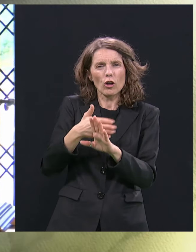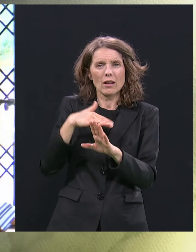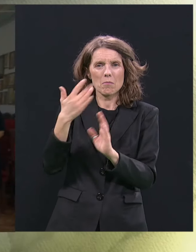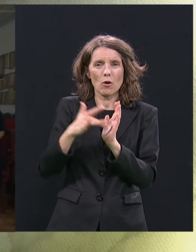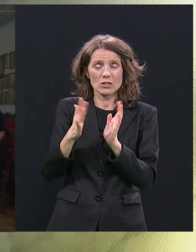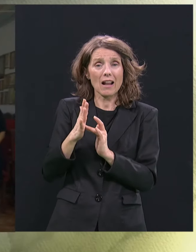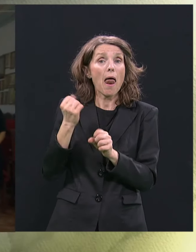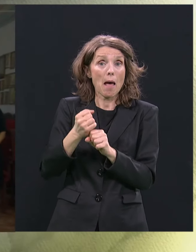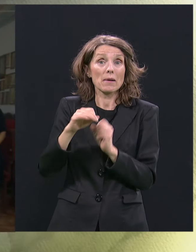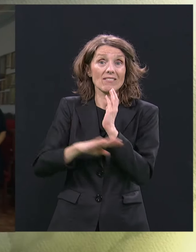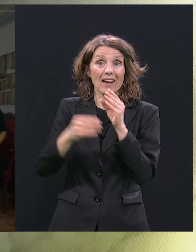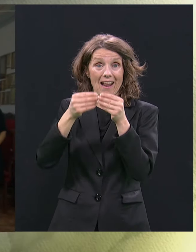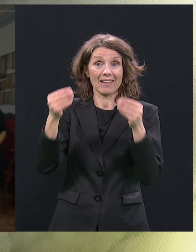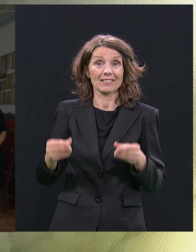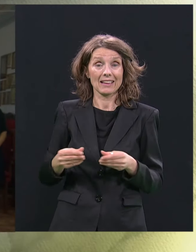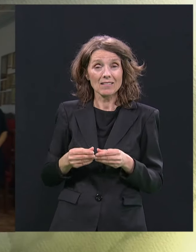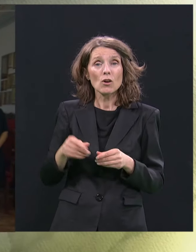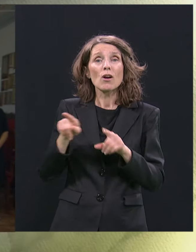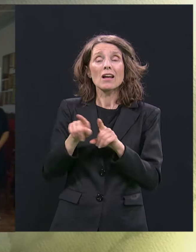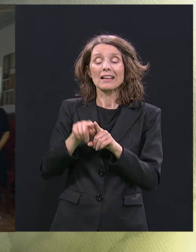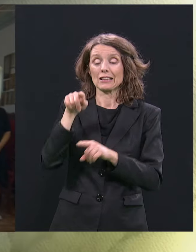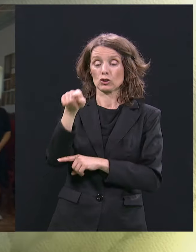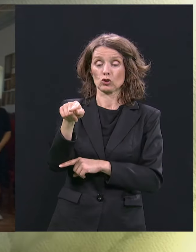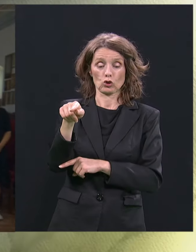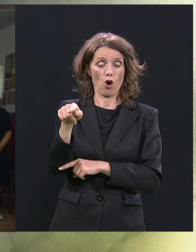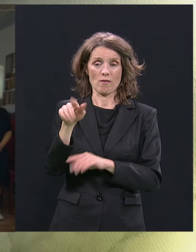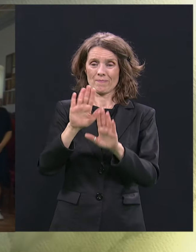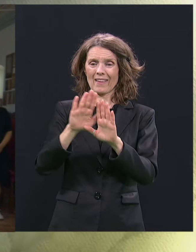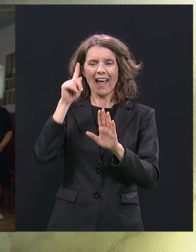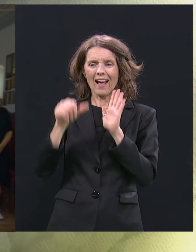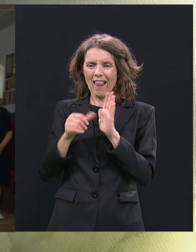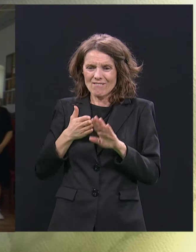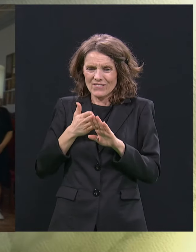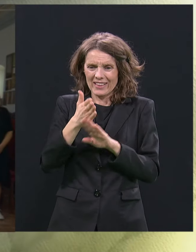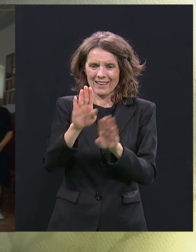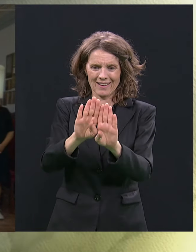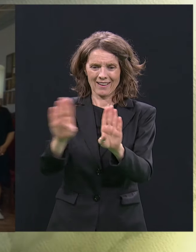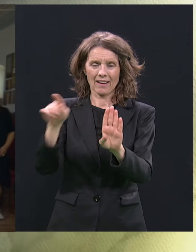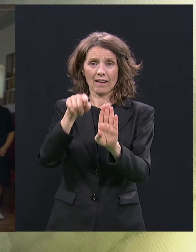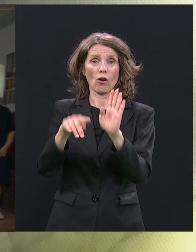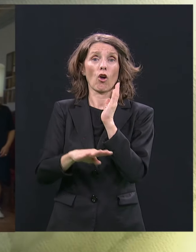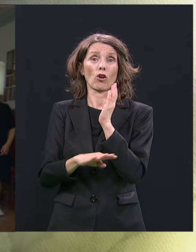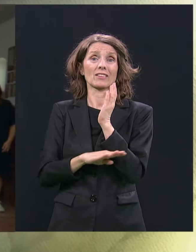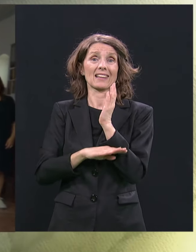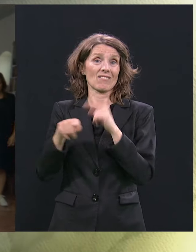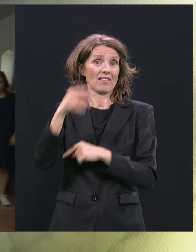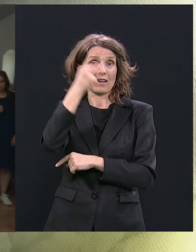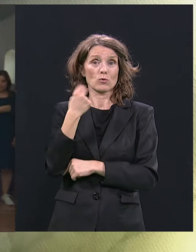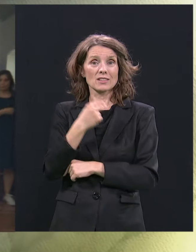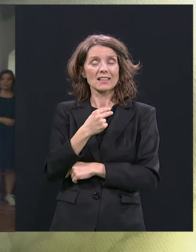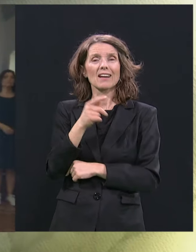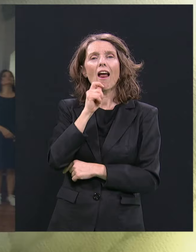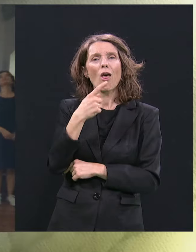stub jednog hrama, takođe je od drveta. Vidim da sa krajnjom ljubavlju parohijani